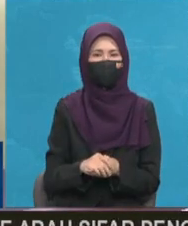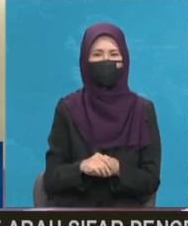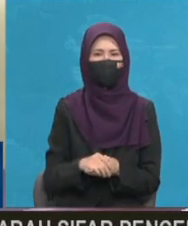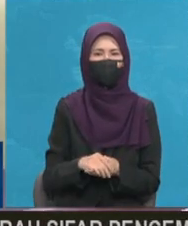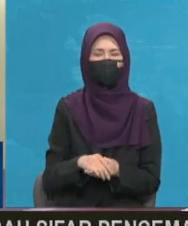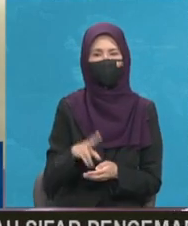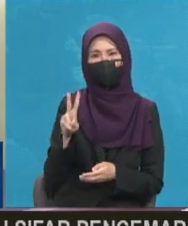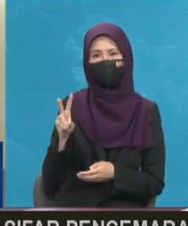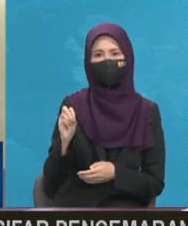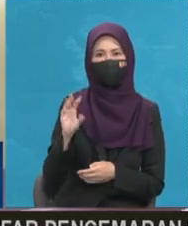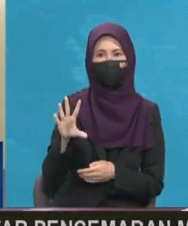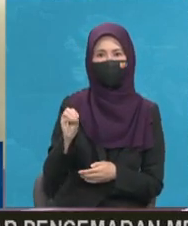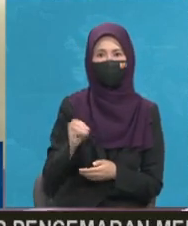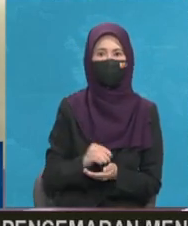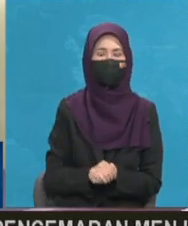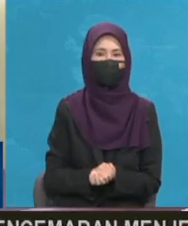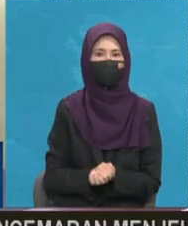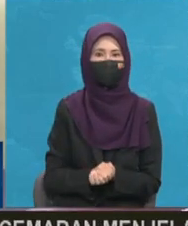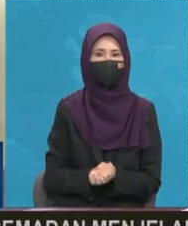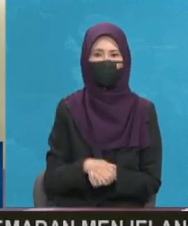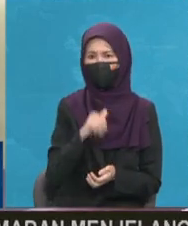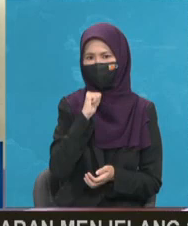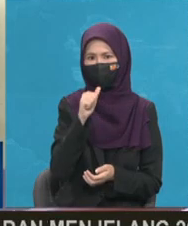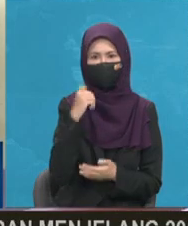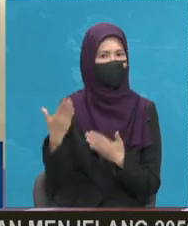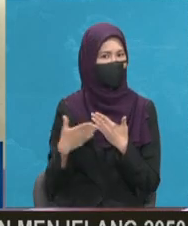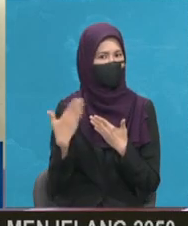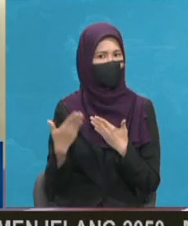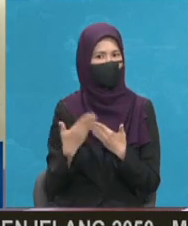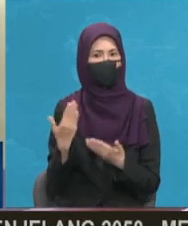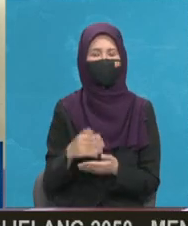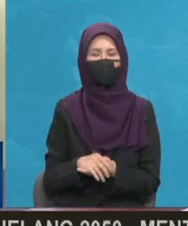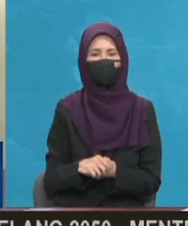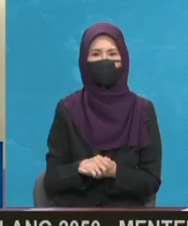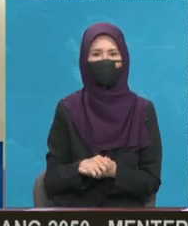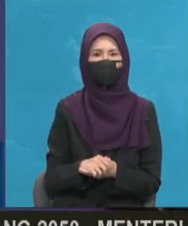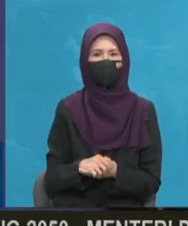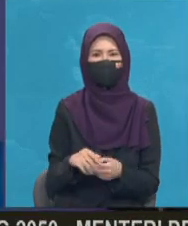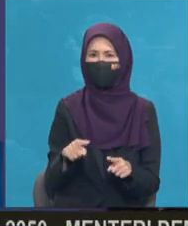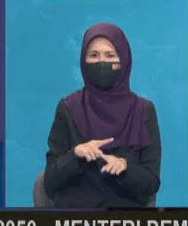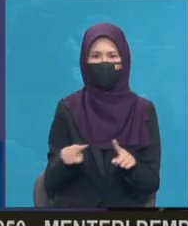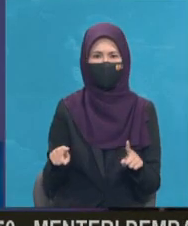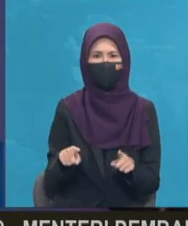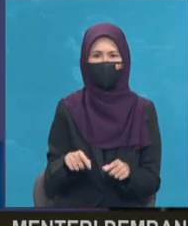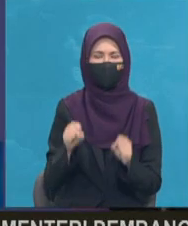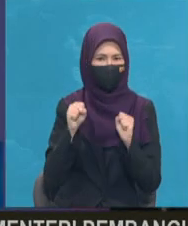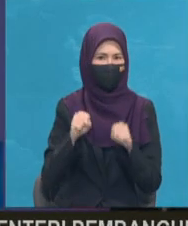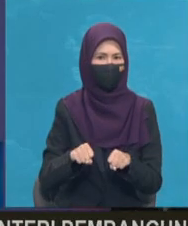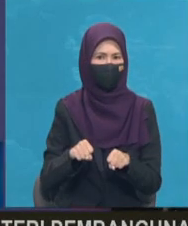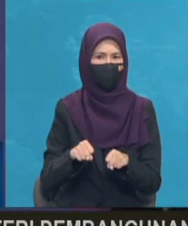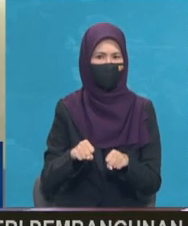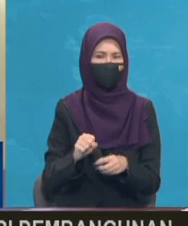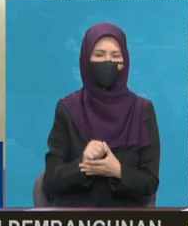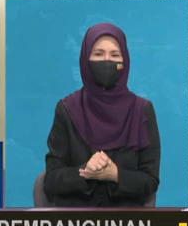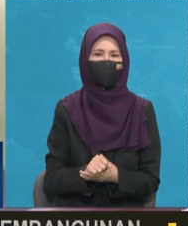obyektif This will not be an Easy Task was but it is necessary for a world where